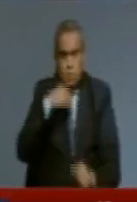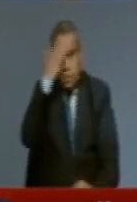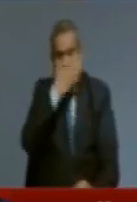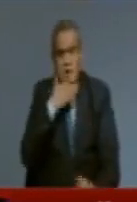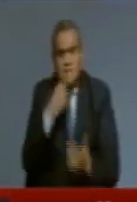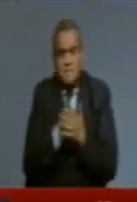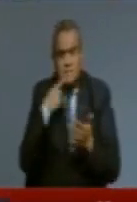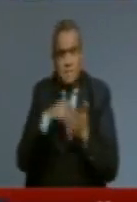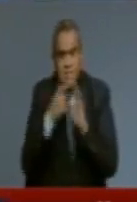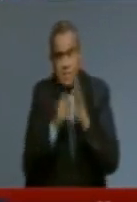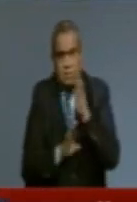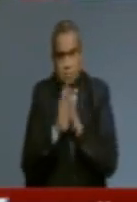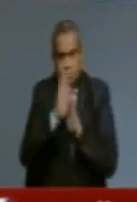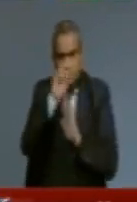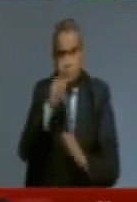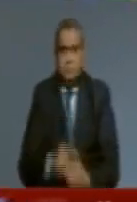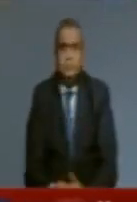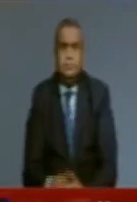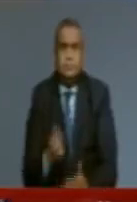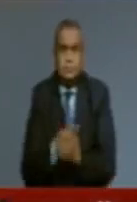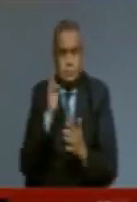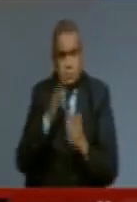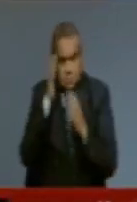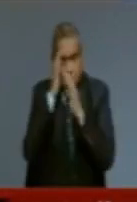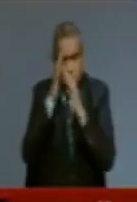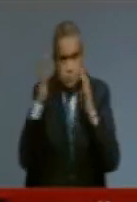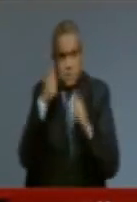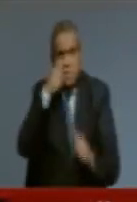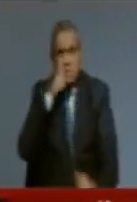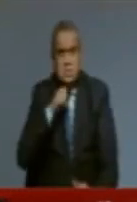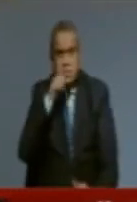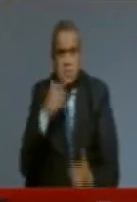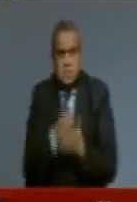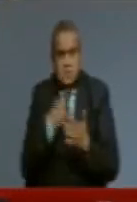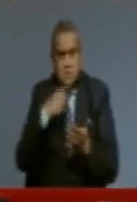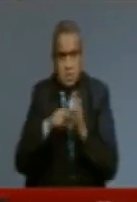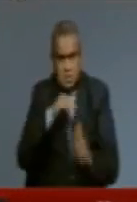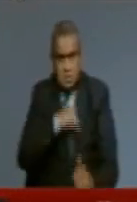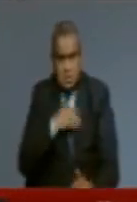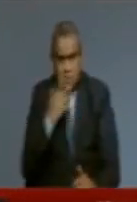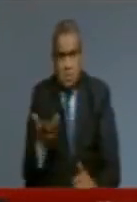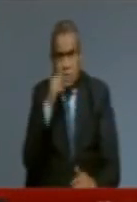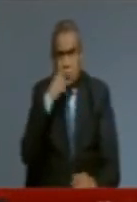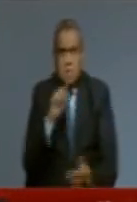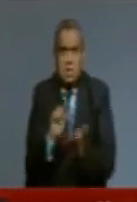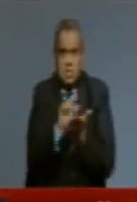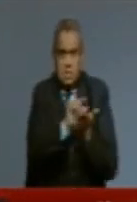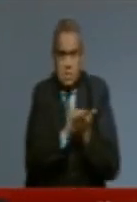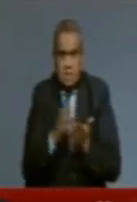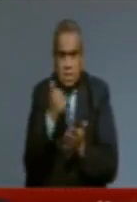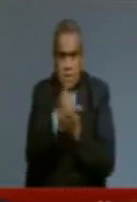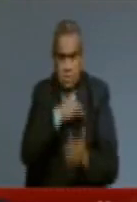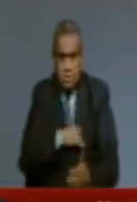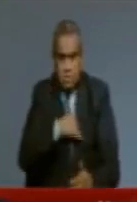وتقدم والحكمة والصبر والتقوى للجميع ولقادة البلدان. وأنا آمل بأن منتدانا